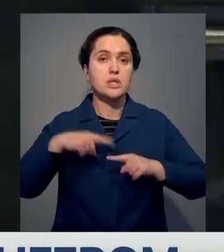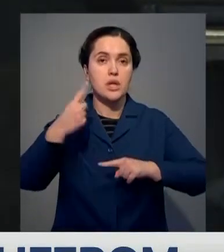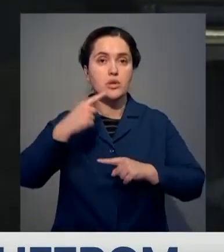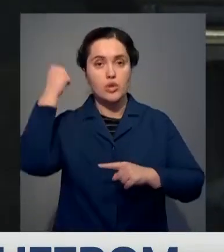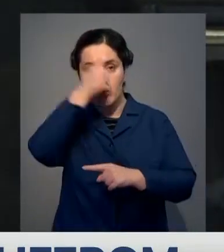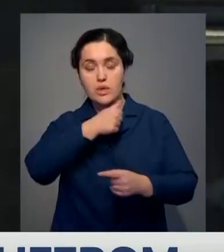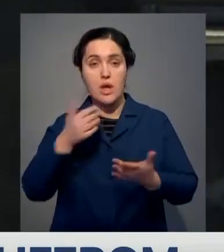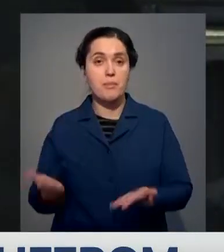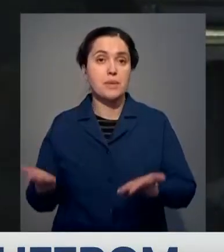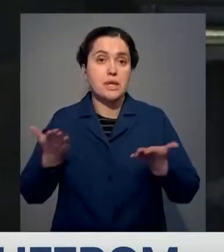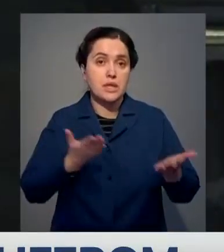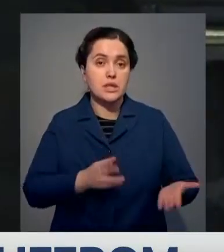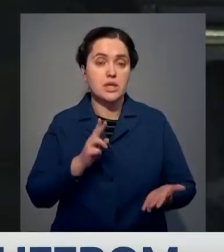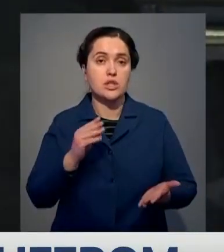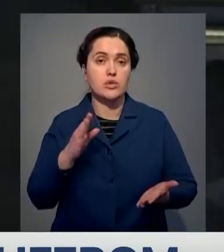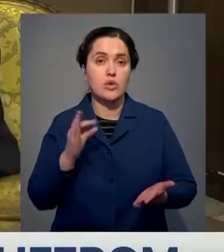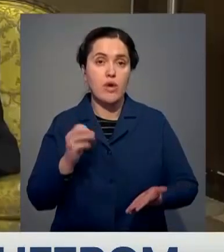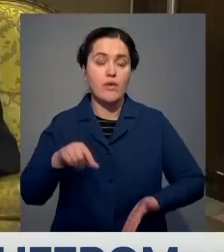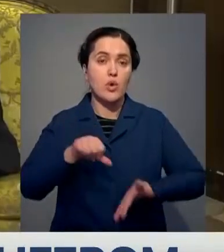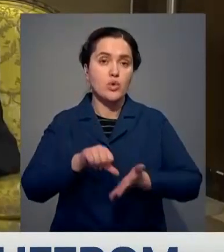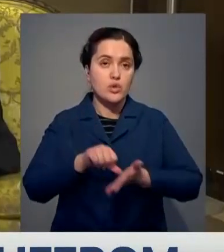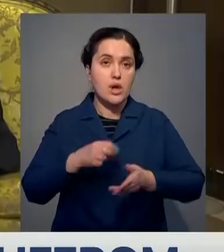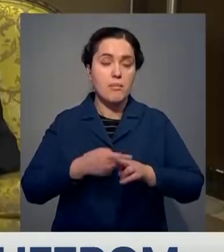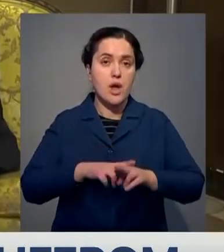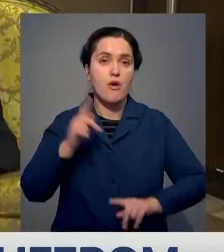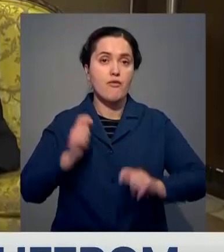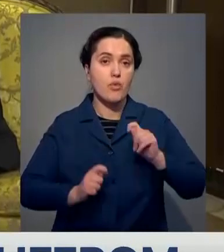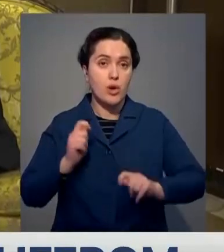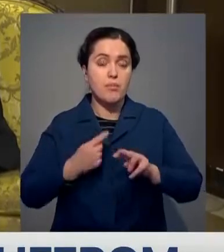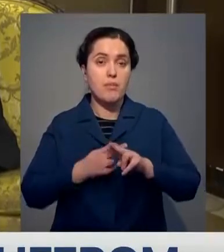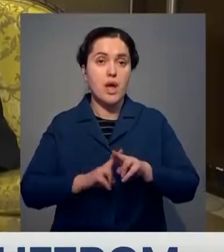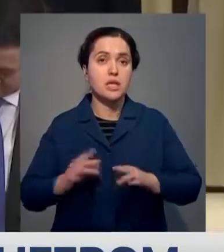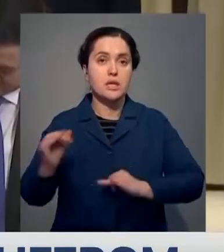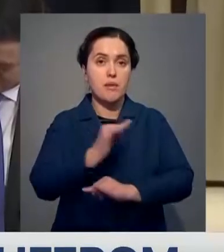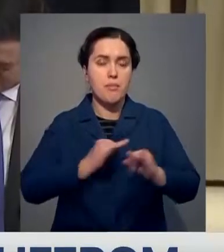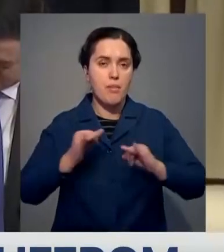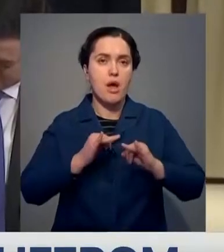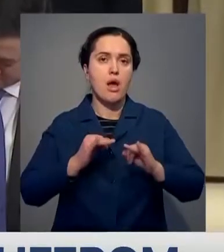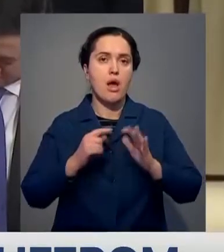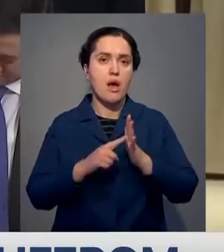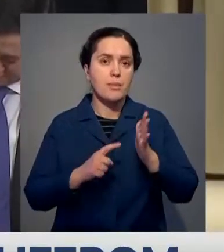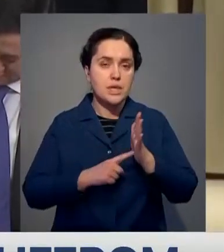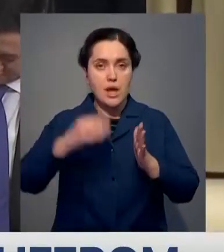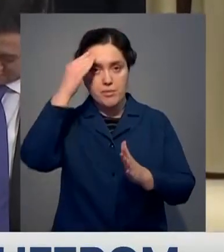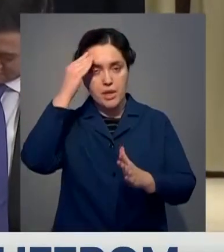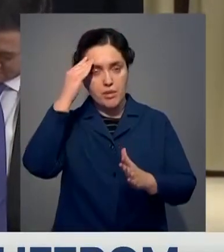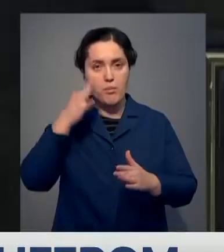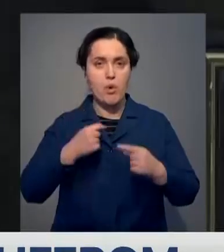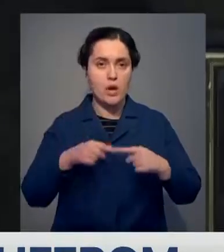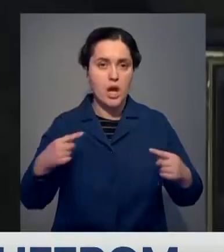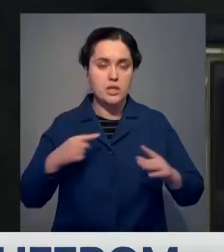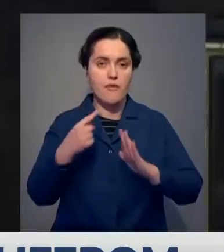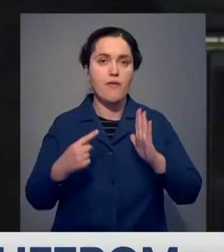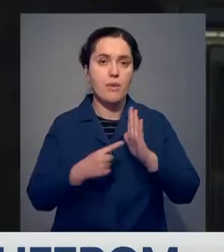следующий год, и пригласил лидера Казахстана принять участие в авторитетном форуме. Также собеседники обменялись мнениями по актуальным вопросам